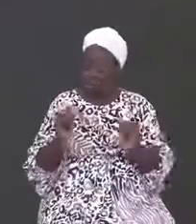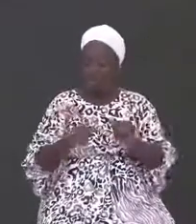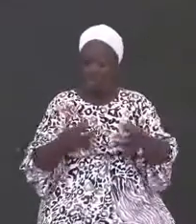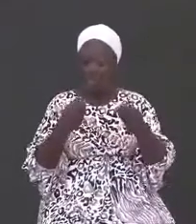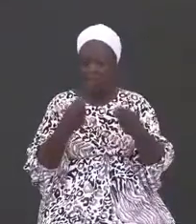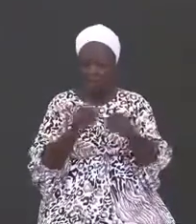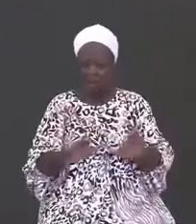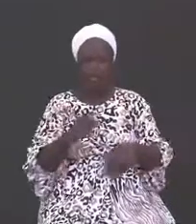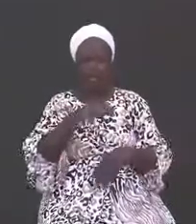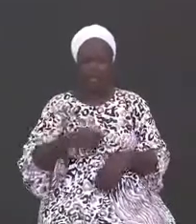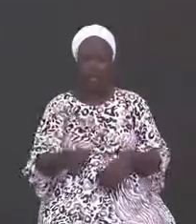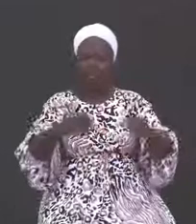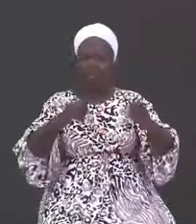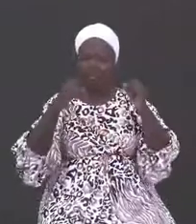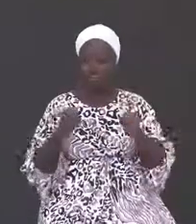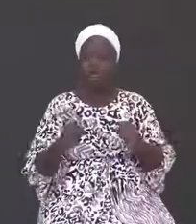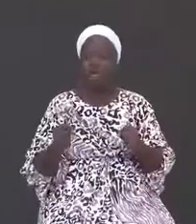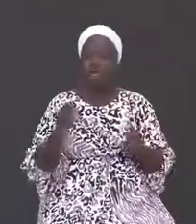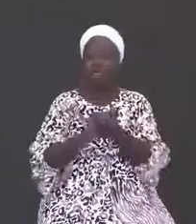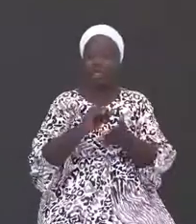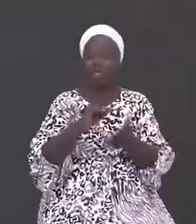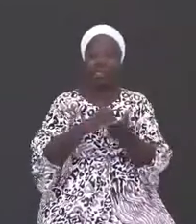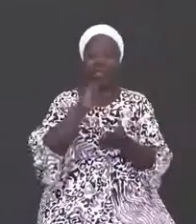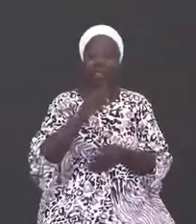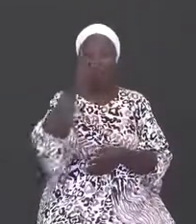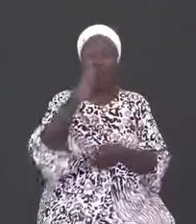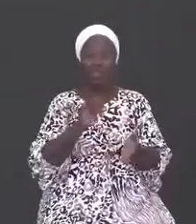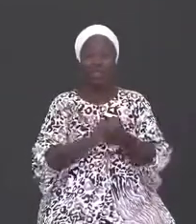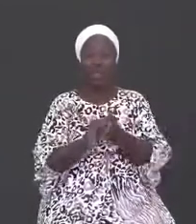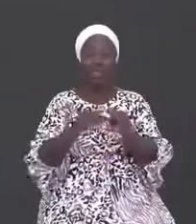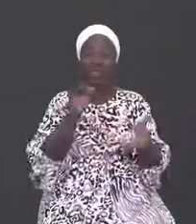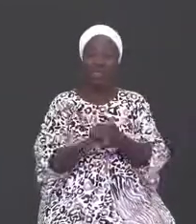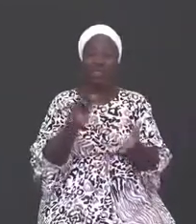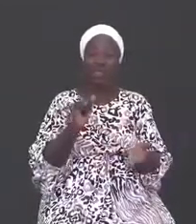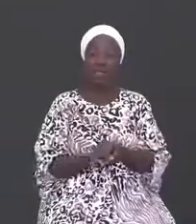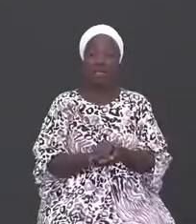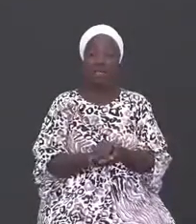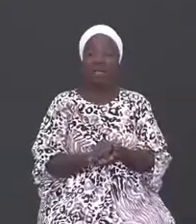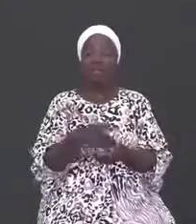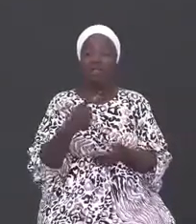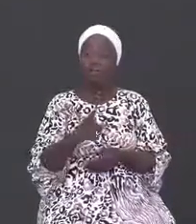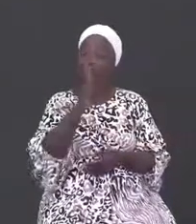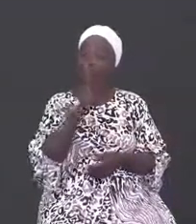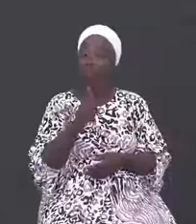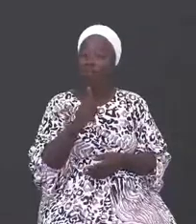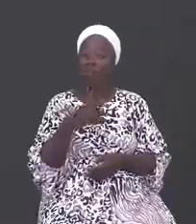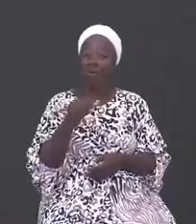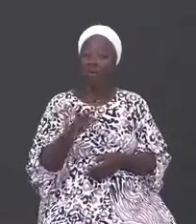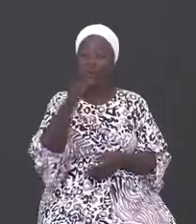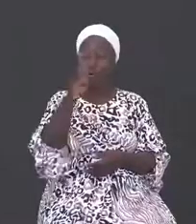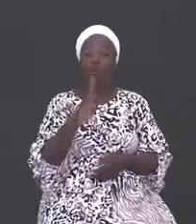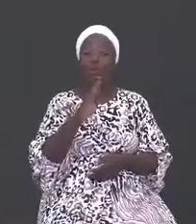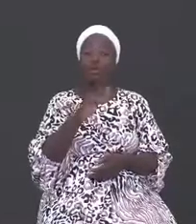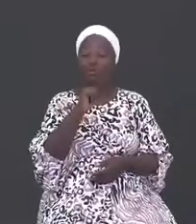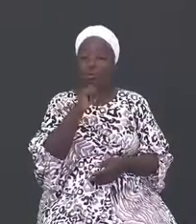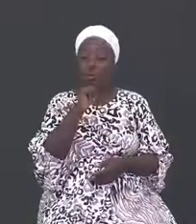toujours solide. Et c'est Dieu qui l'a fait. Le fait des possibilités